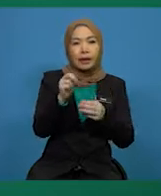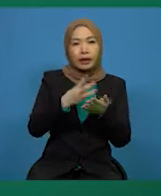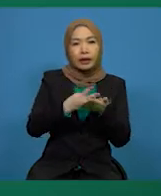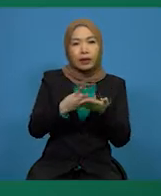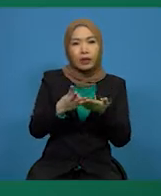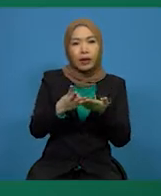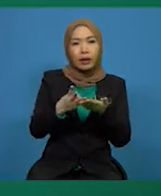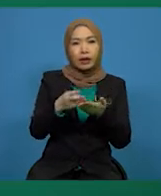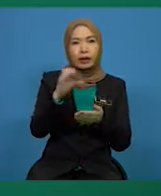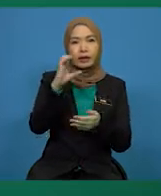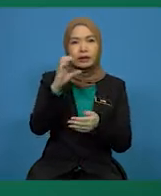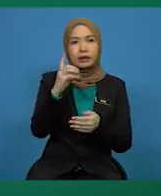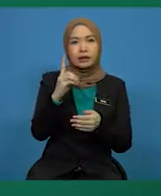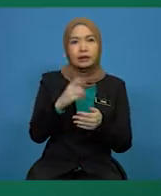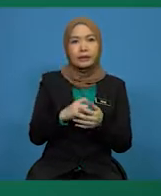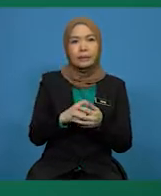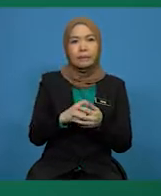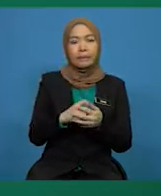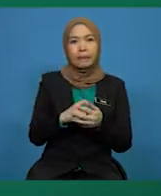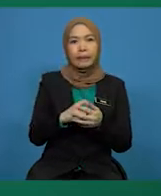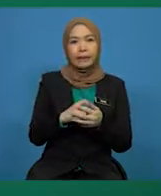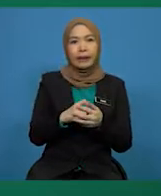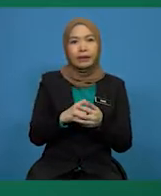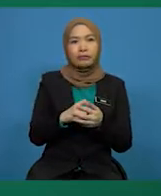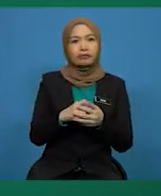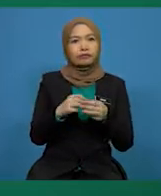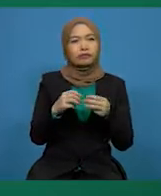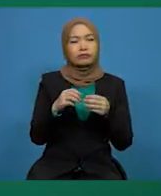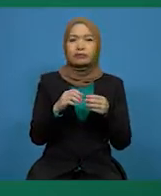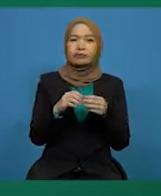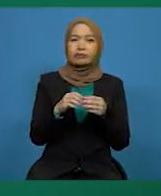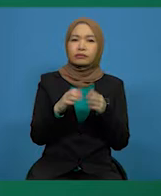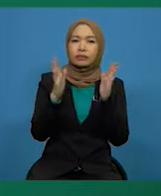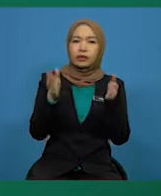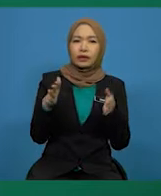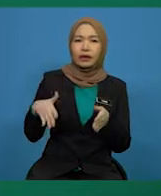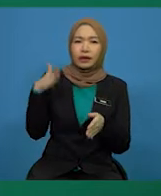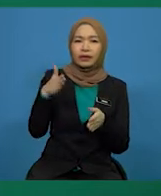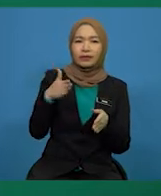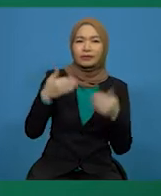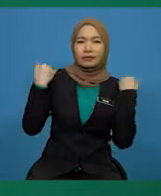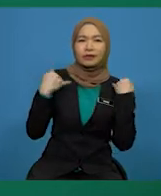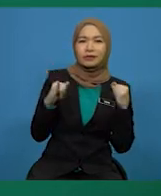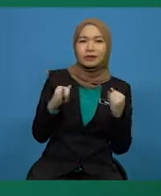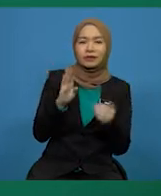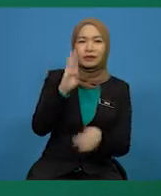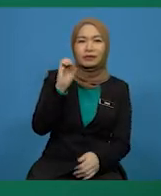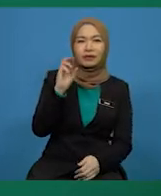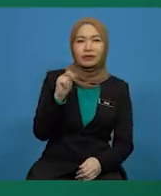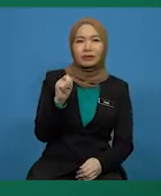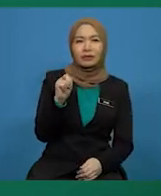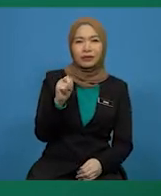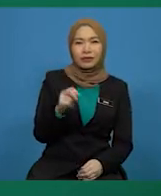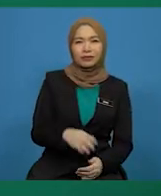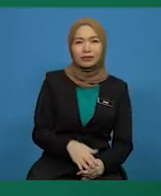CD, maka masyarakat akan menjual bond. Kenapa? Sebab harga bond pada masa